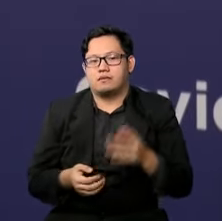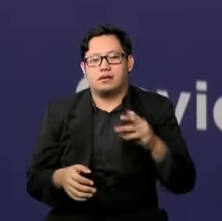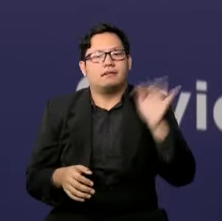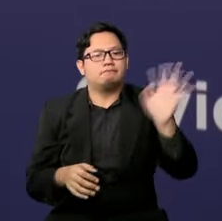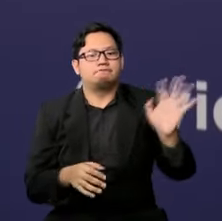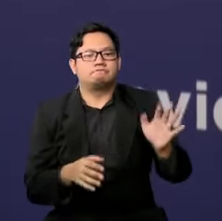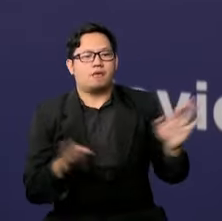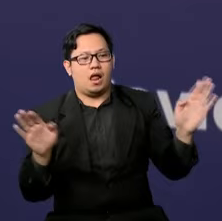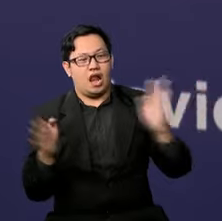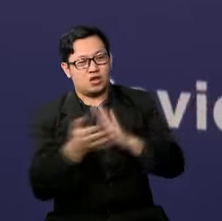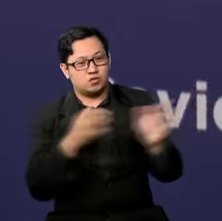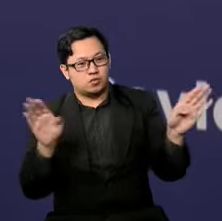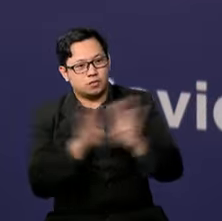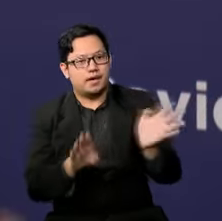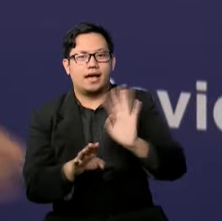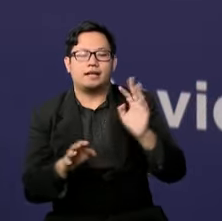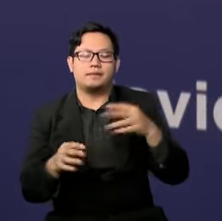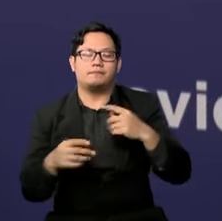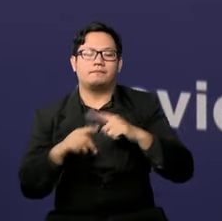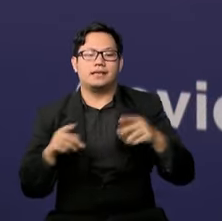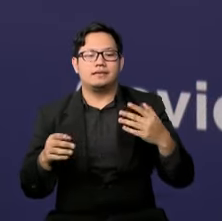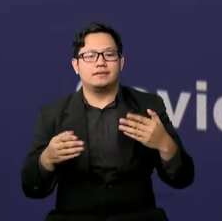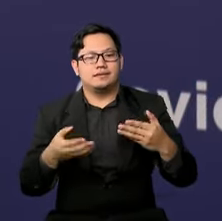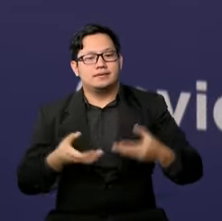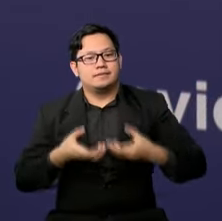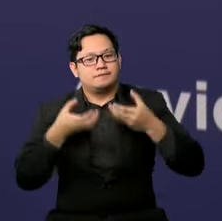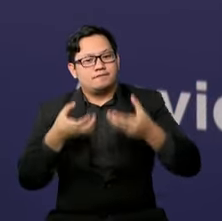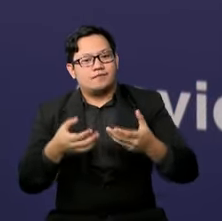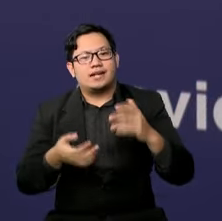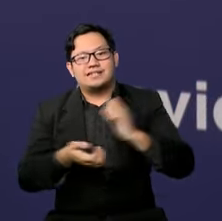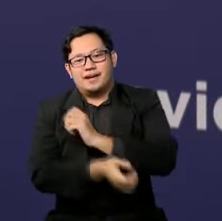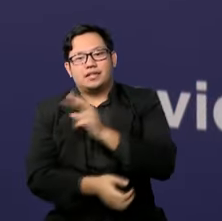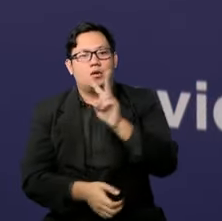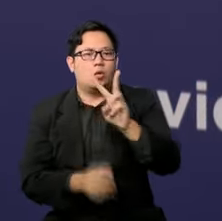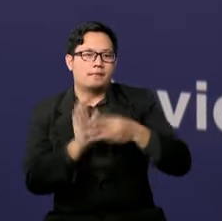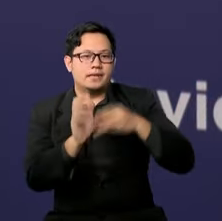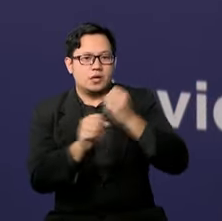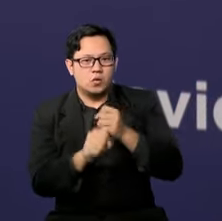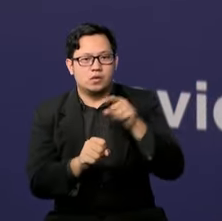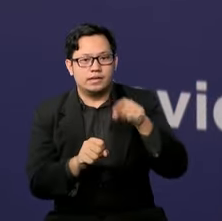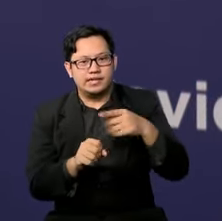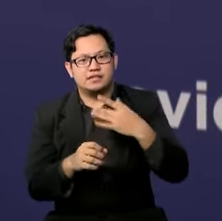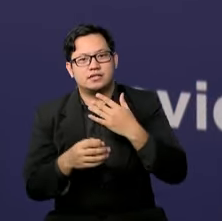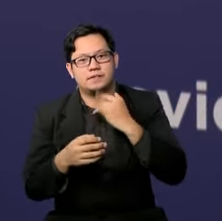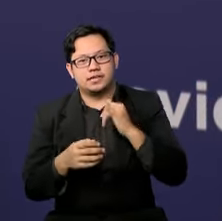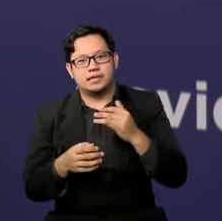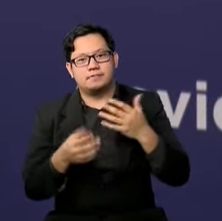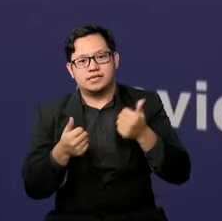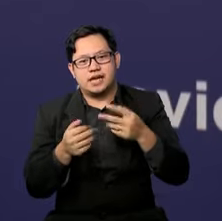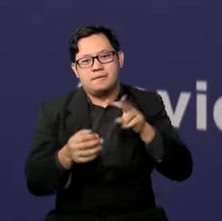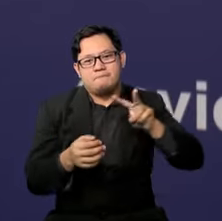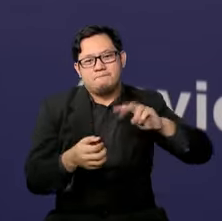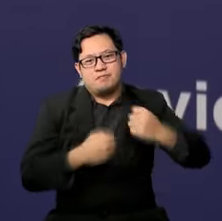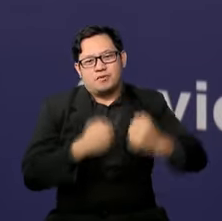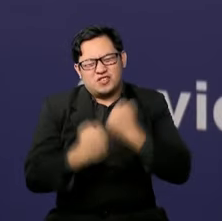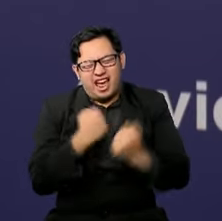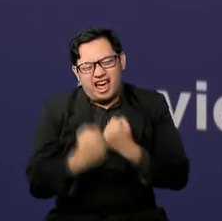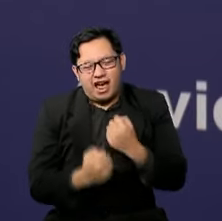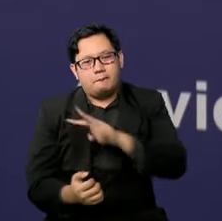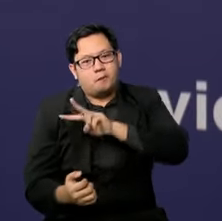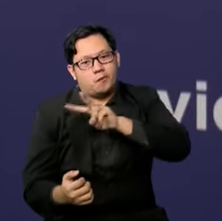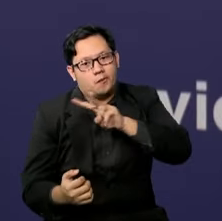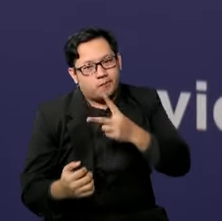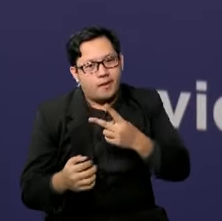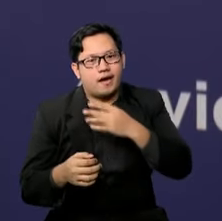ditutup kita kasih waktu dua minggu apakah bisa dia kembali menjadi zona yang hijau atau kuning karena dengan begitu artinya kami berusaha di atau apa yang harus